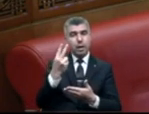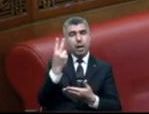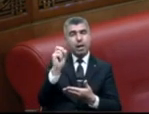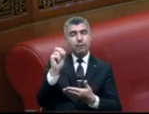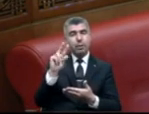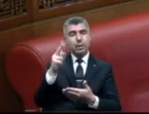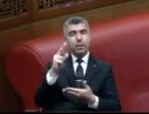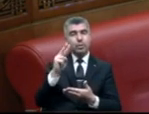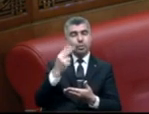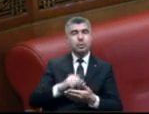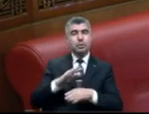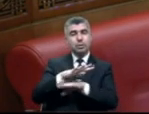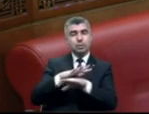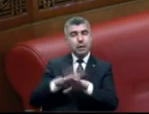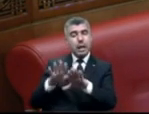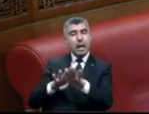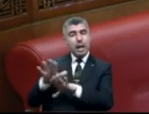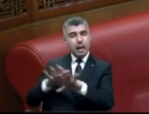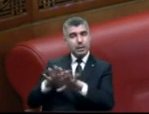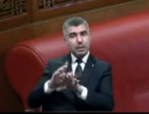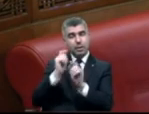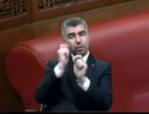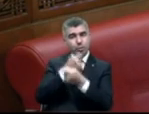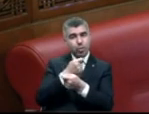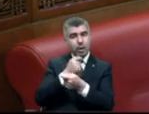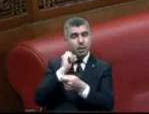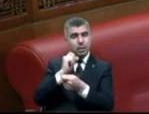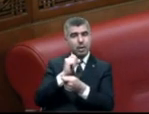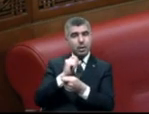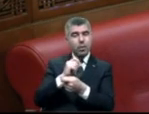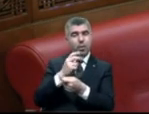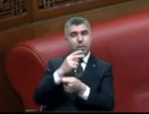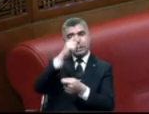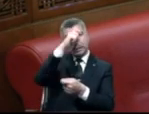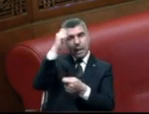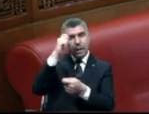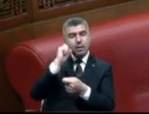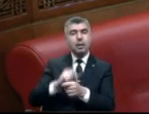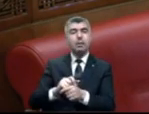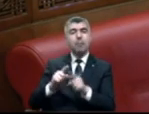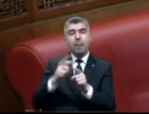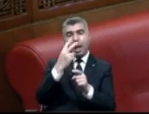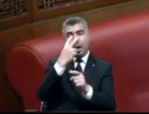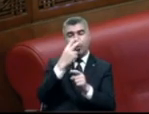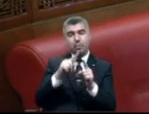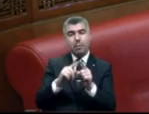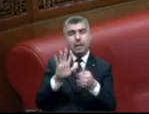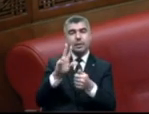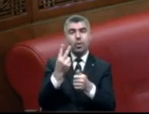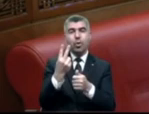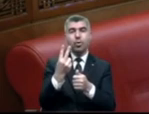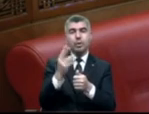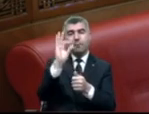2022-2023، وكتهم جهات سوس ماسة والشرق والعيون الساقية الحمراء، وتشكل المدن الثلاث 25% من العرض